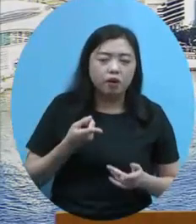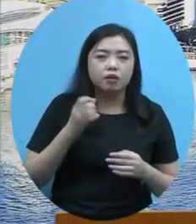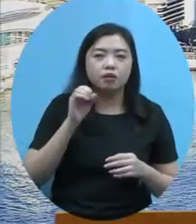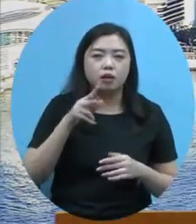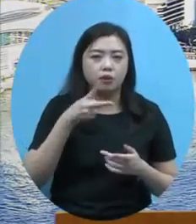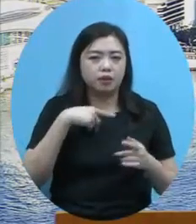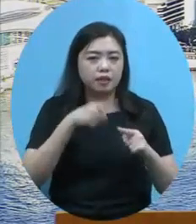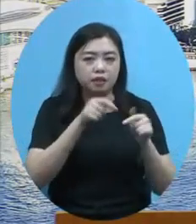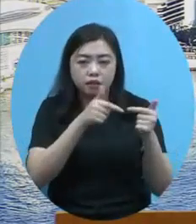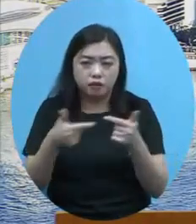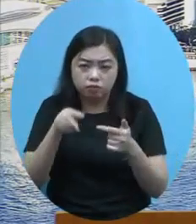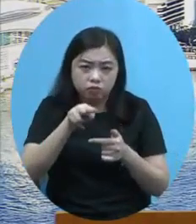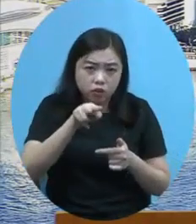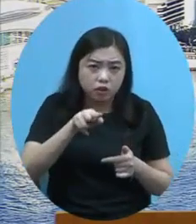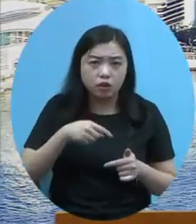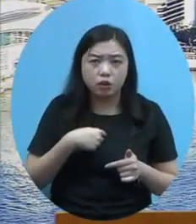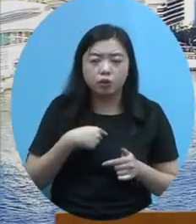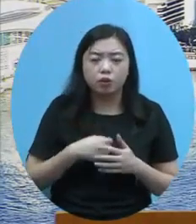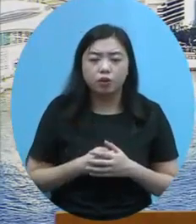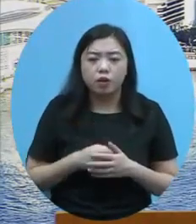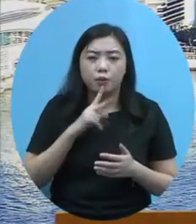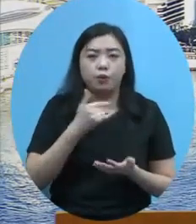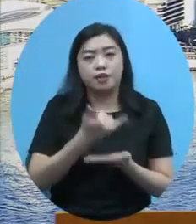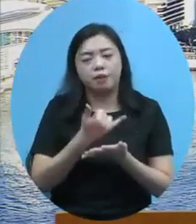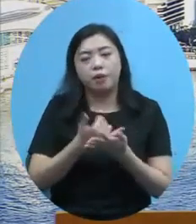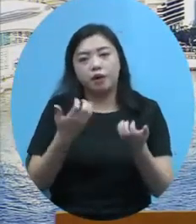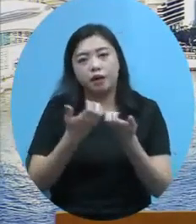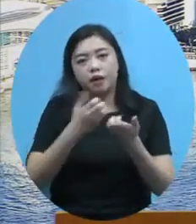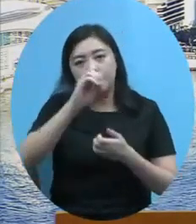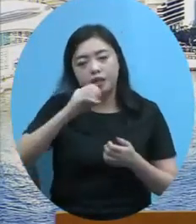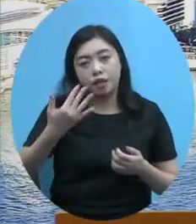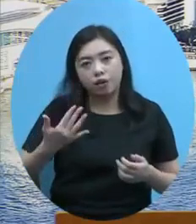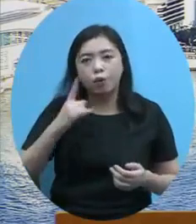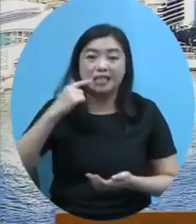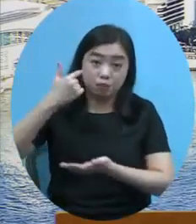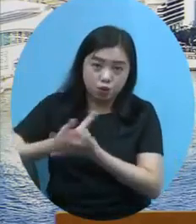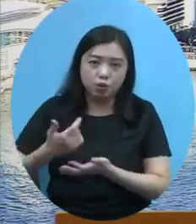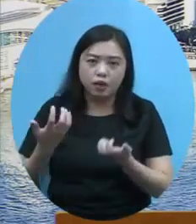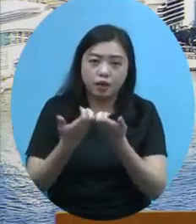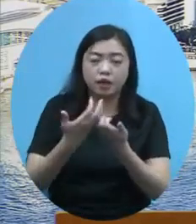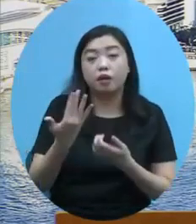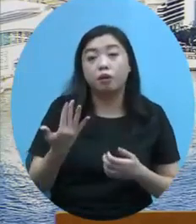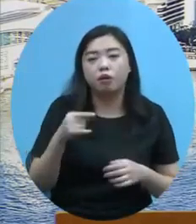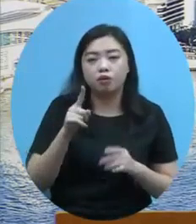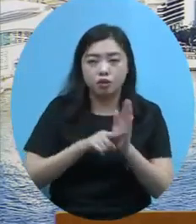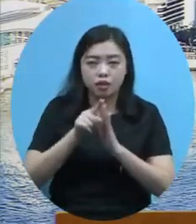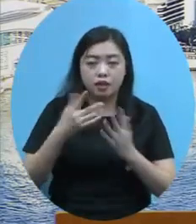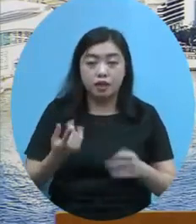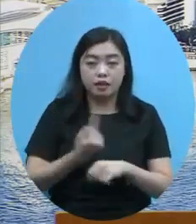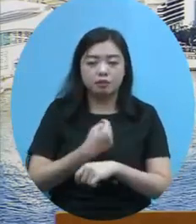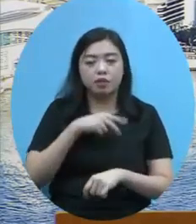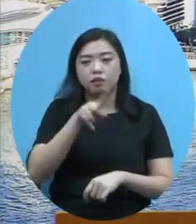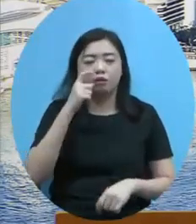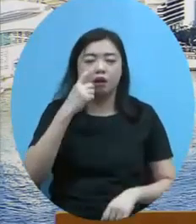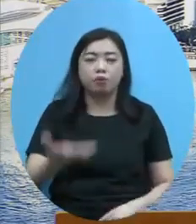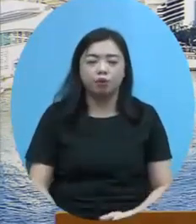要，即係都要睇翻即係死亡率啊，或者係即係嚴重個案嗰個比例有冇上升咧？暫時係見唔到嘅，